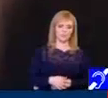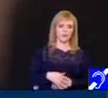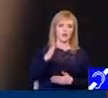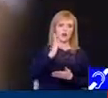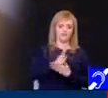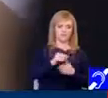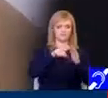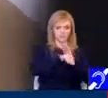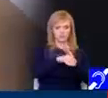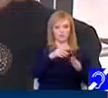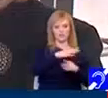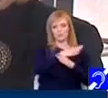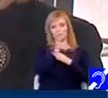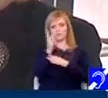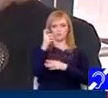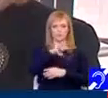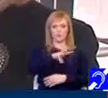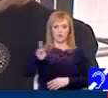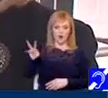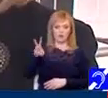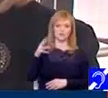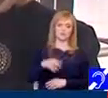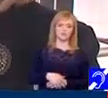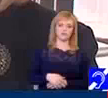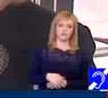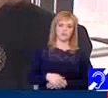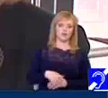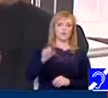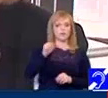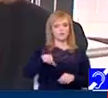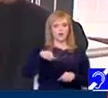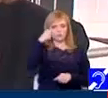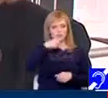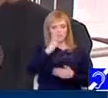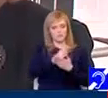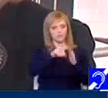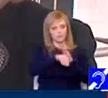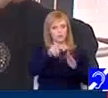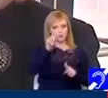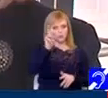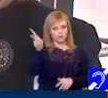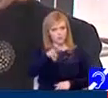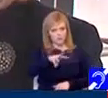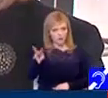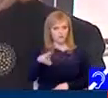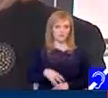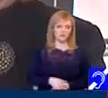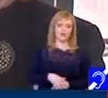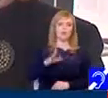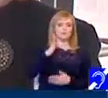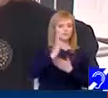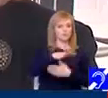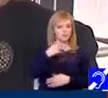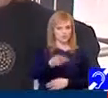de milioane, cred că anul acesta o să constituie 120 de milioane. Dacă luăm în considerație